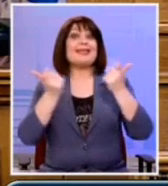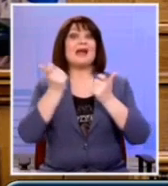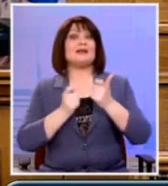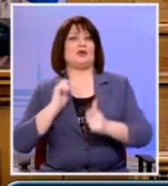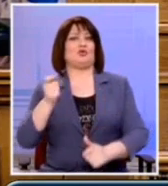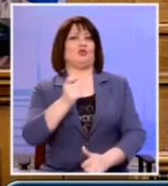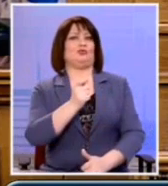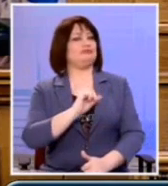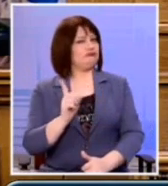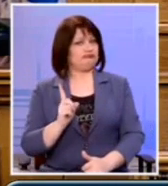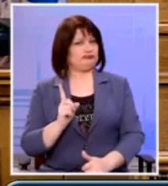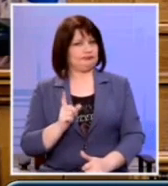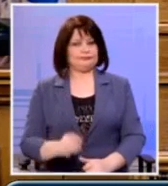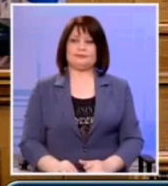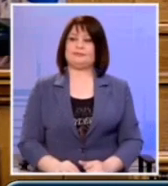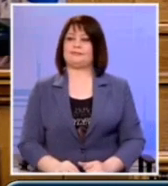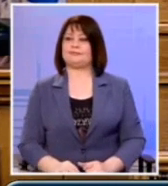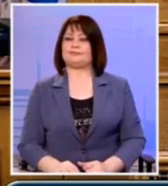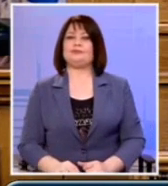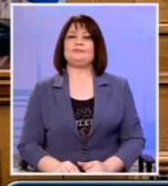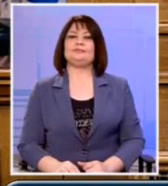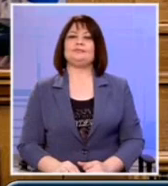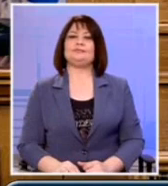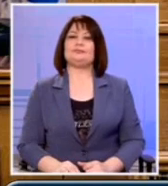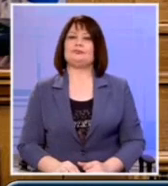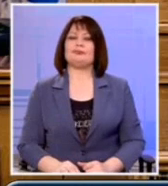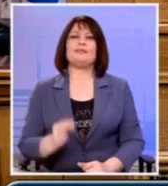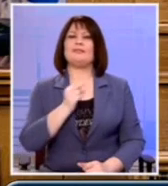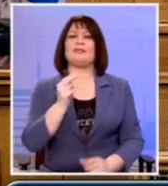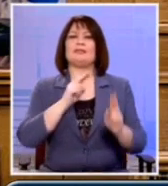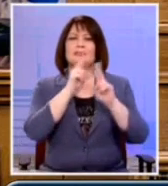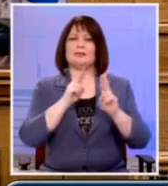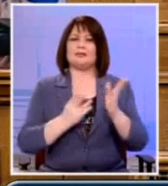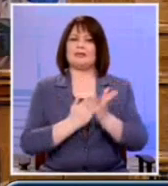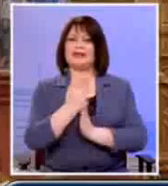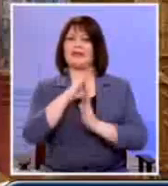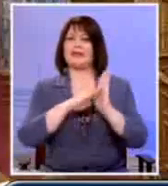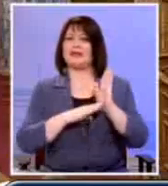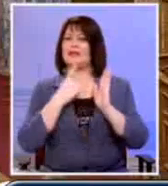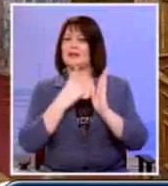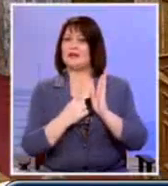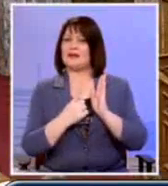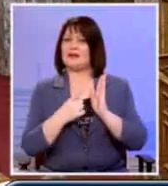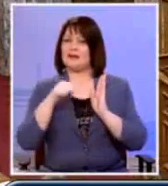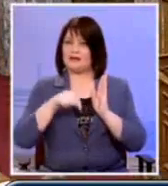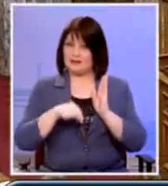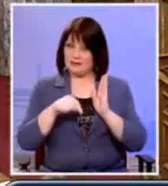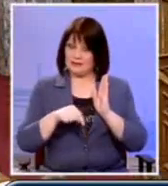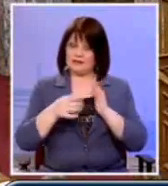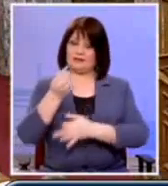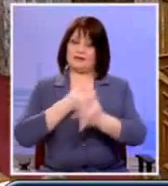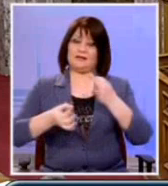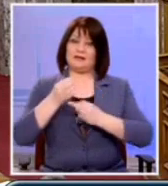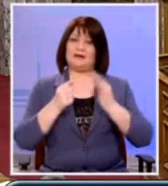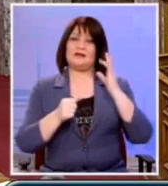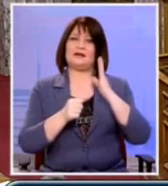δανειστών. Αυτό συνοψίζει σε επίπεδο διεθνούς δικαίου αυτό που περιέγραψε στην αρχή της σημερινής συνεδρίασης ο